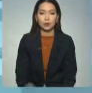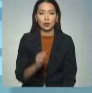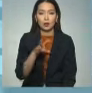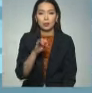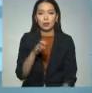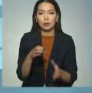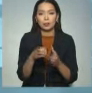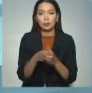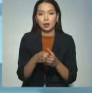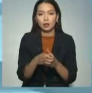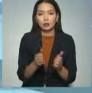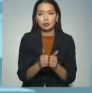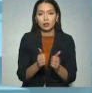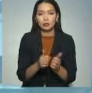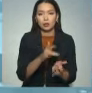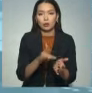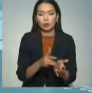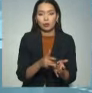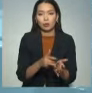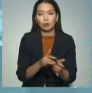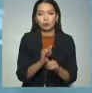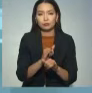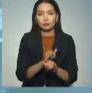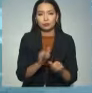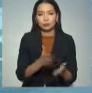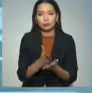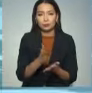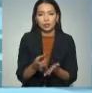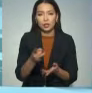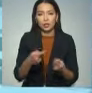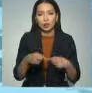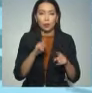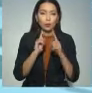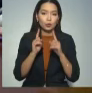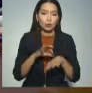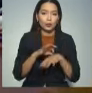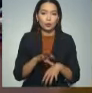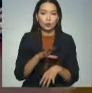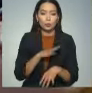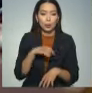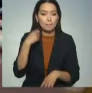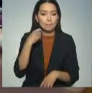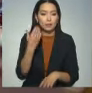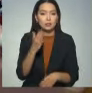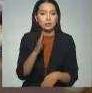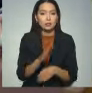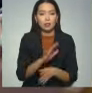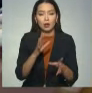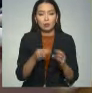Аманат партиясы жанындағы өңірлік даму жөніндегі республикалық қоғамдық кеңестің отырысы өтті. Жиында президенттің тапсырмасы